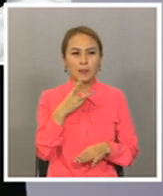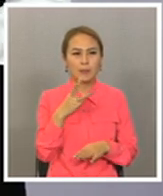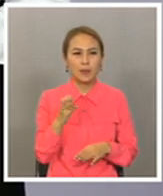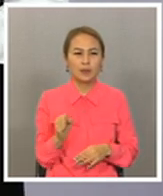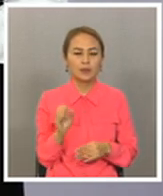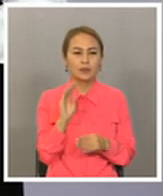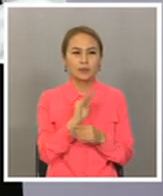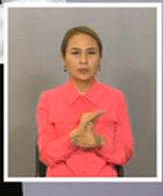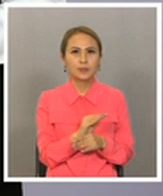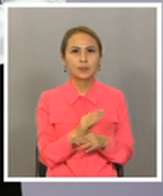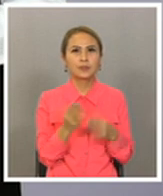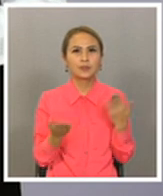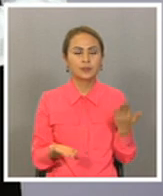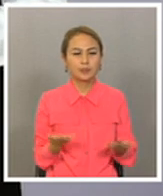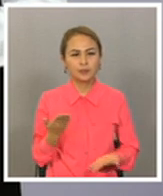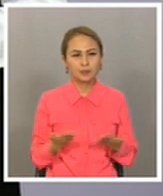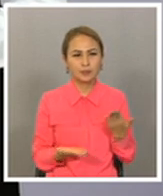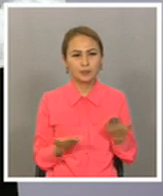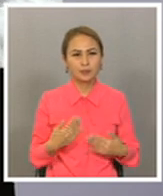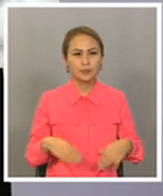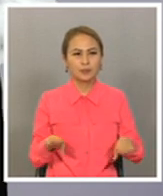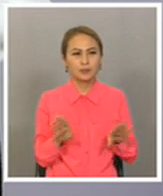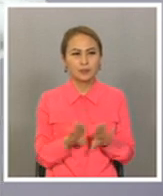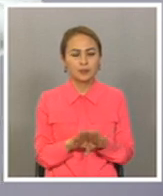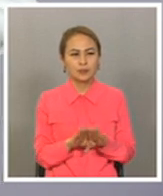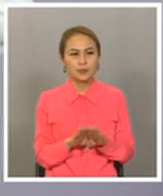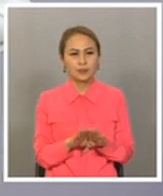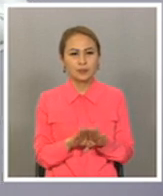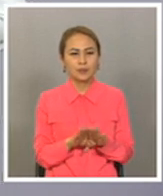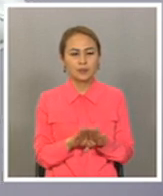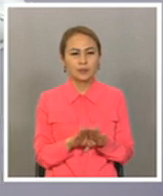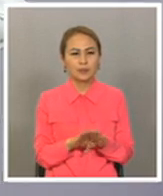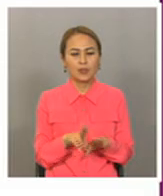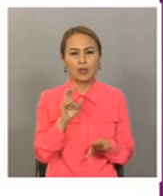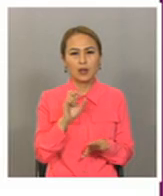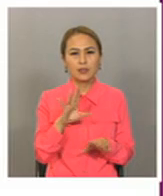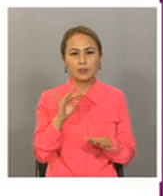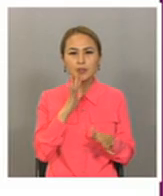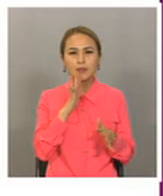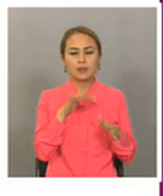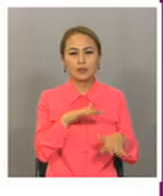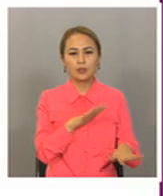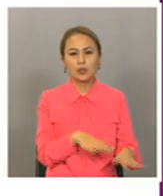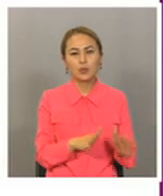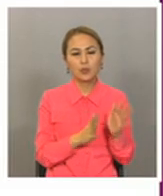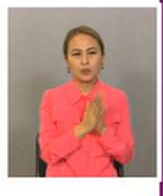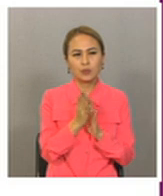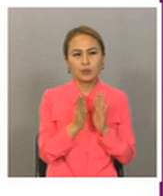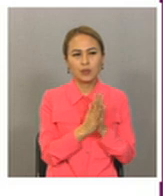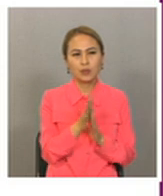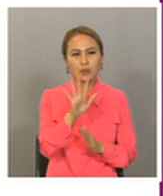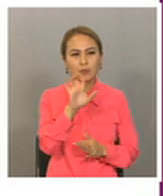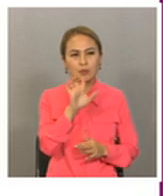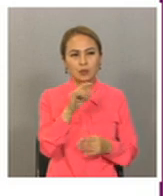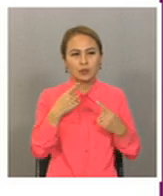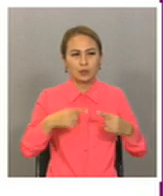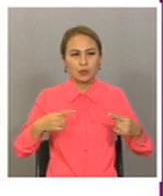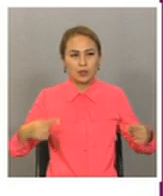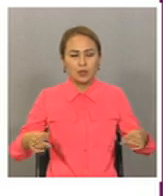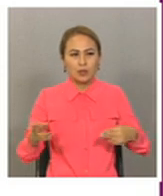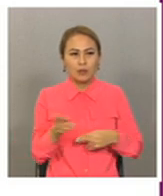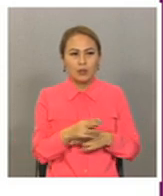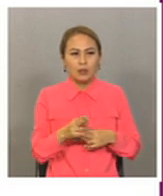көріңіздер. Ендеше мұқият тыңдайық. Каспий теңізінде өсімдіктердің 500 түрі, балық